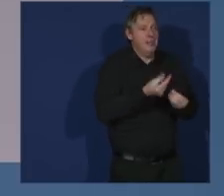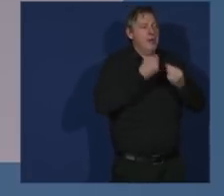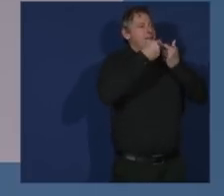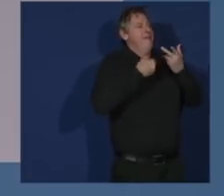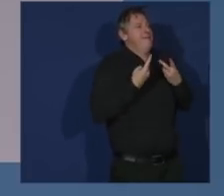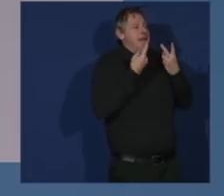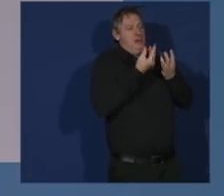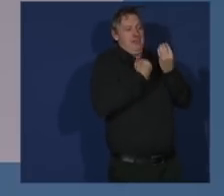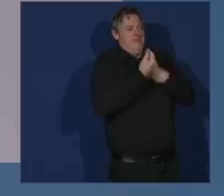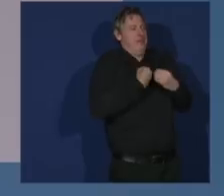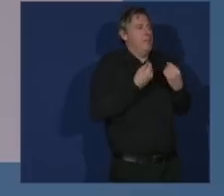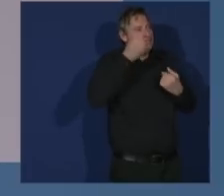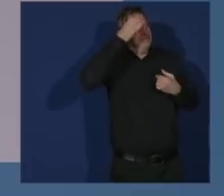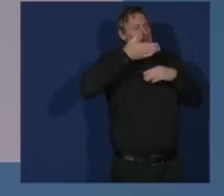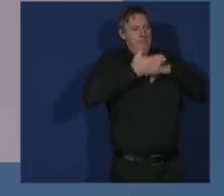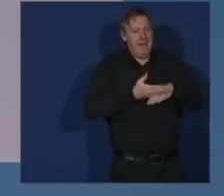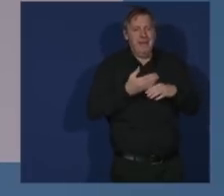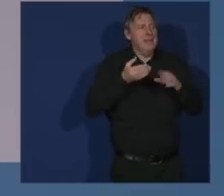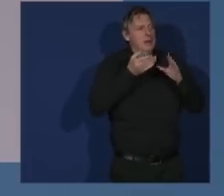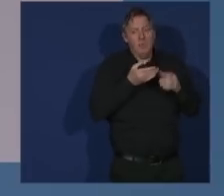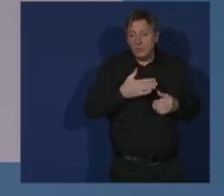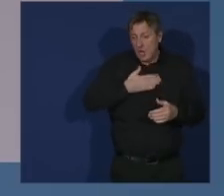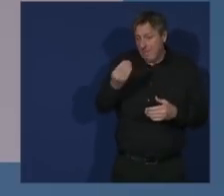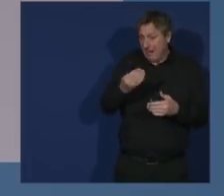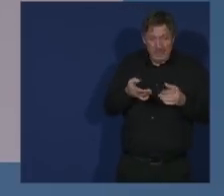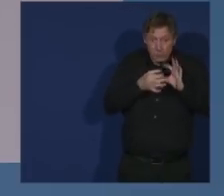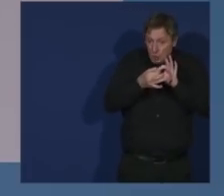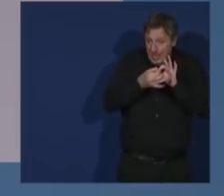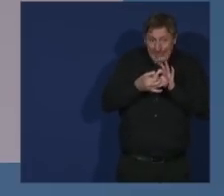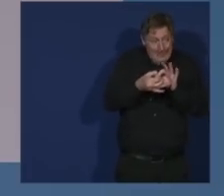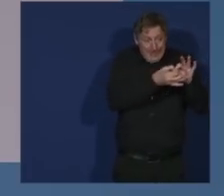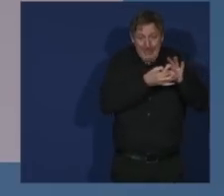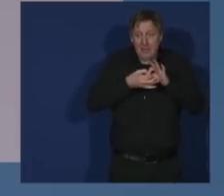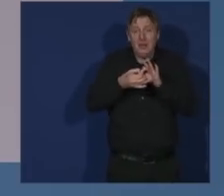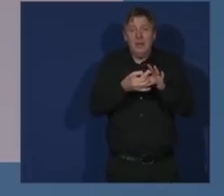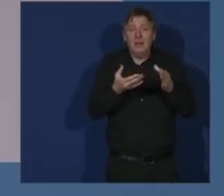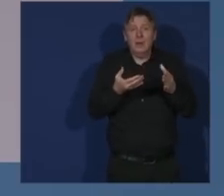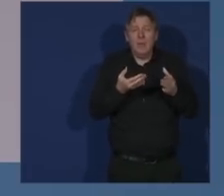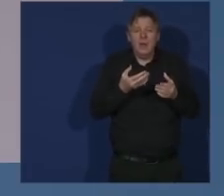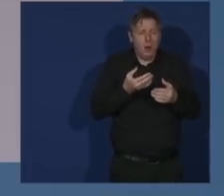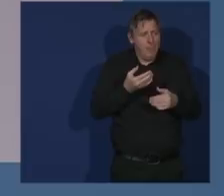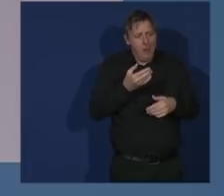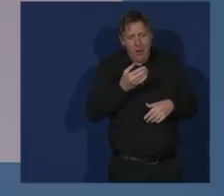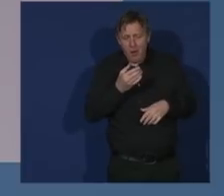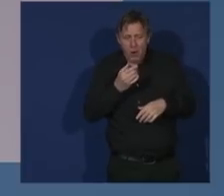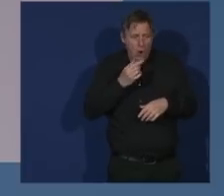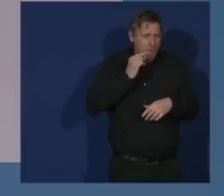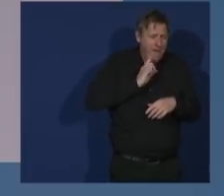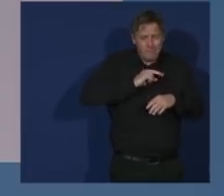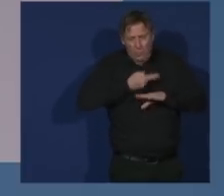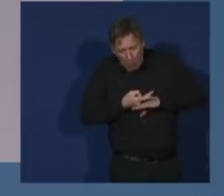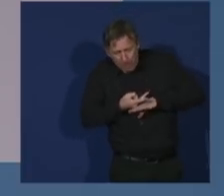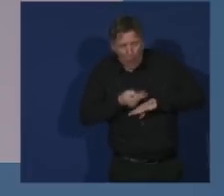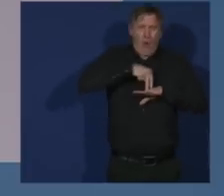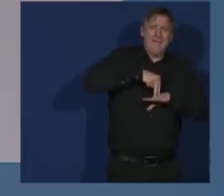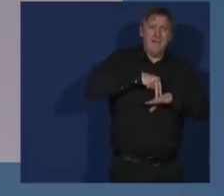C'est lui apporter les éléments de solidarité essentiels pour qu'à chaque fois qu'il tombe, il puisse se relever. C'est de définir